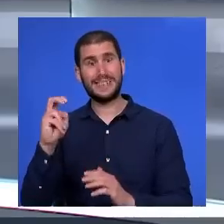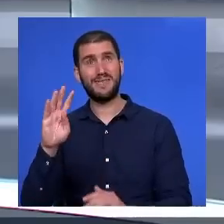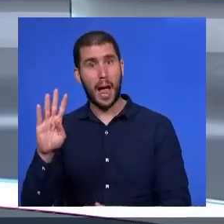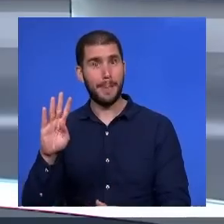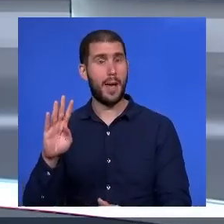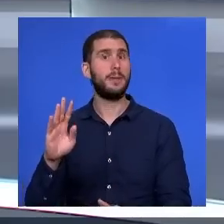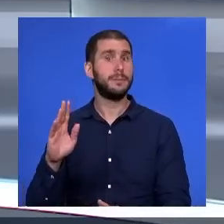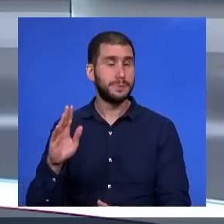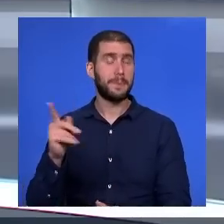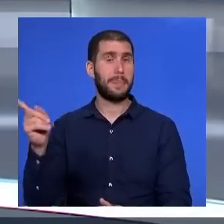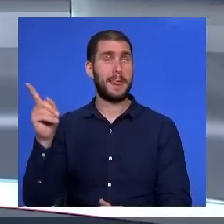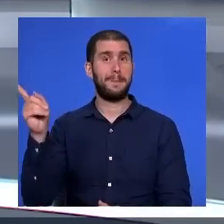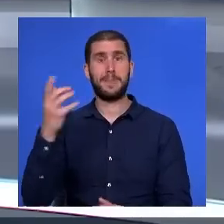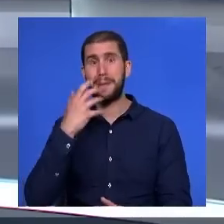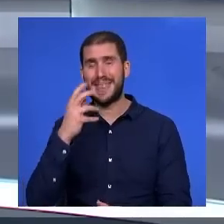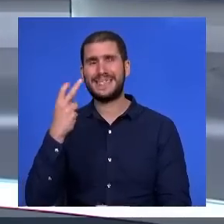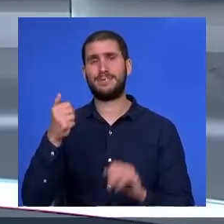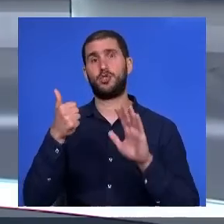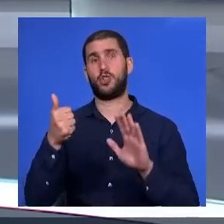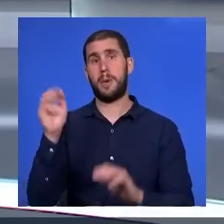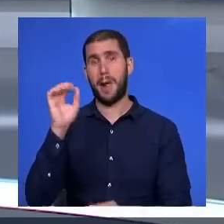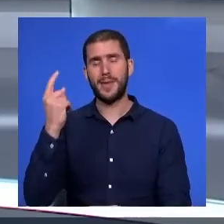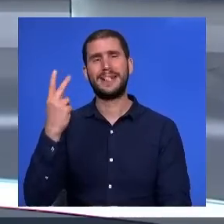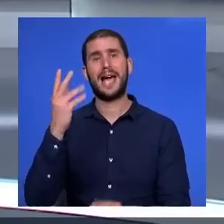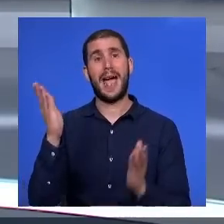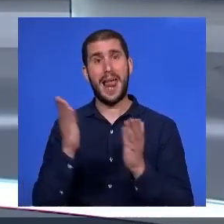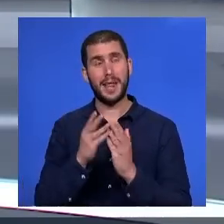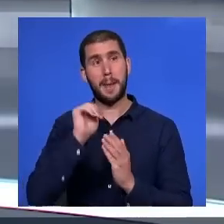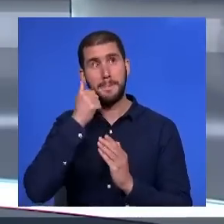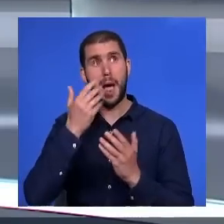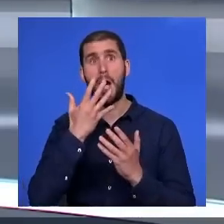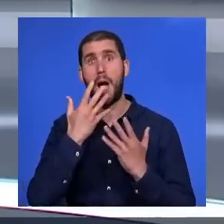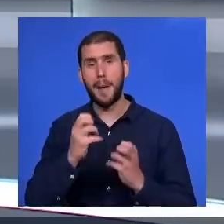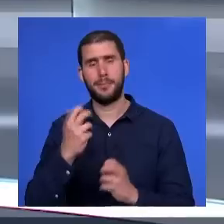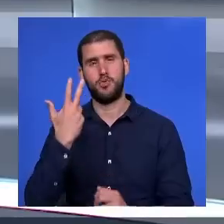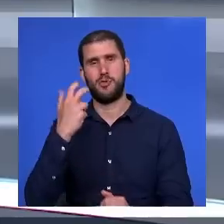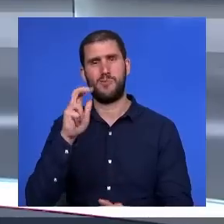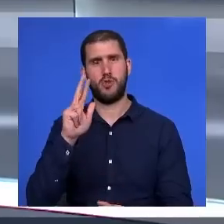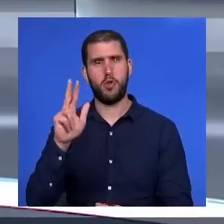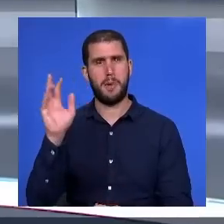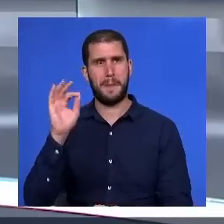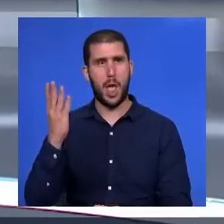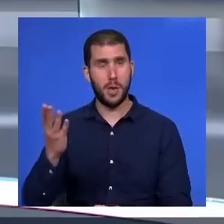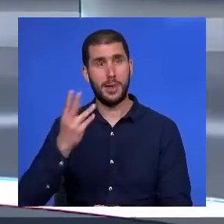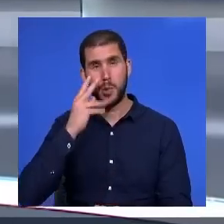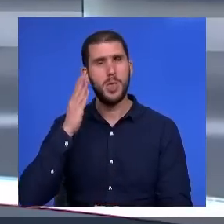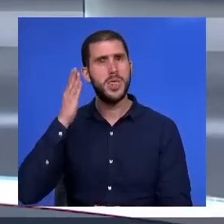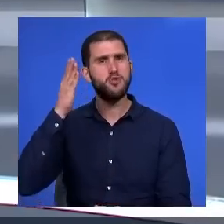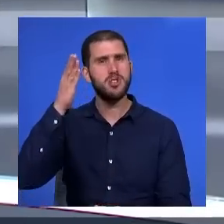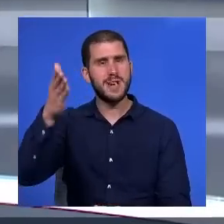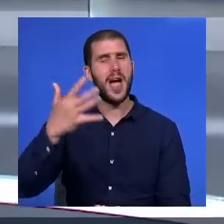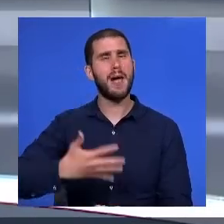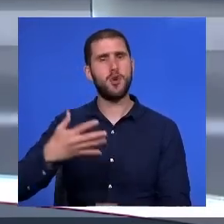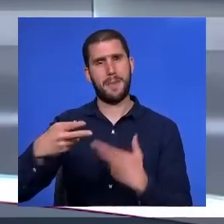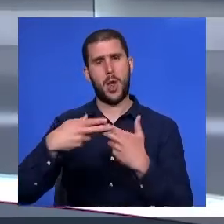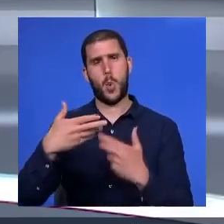מעלות, בכנרת 26 מעלות, באילת כבר מחר מאוד חם עם 33 מעלות. והנה התשקיף שלנו לחמשת הימים